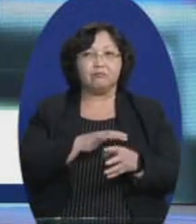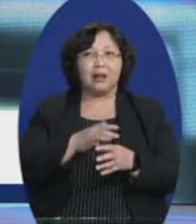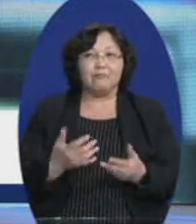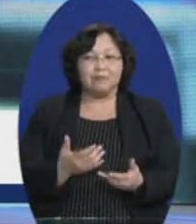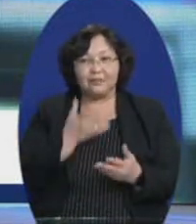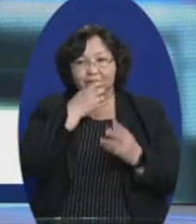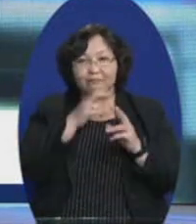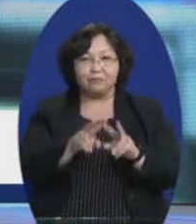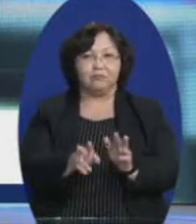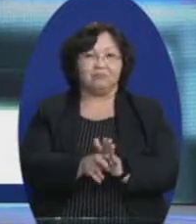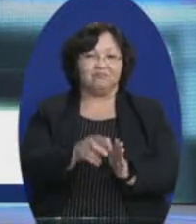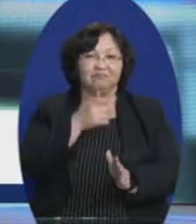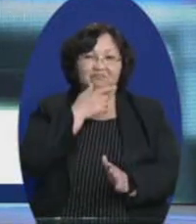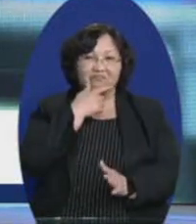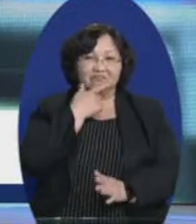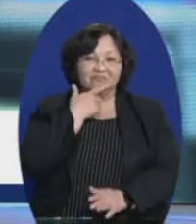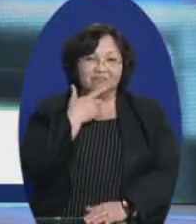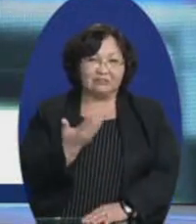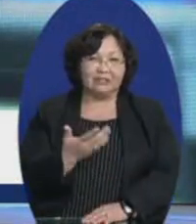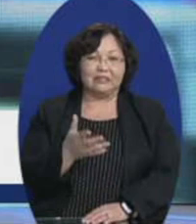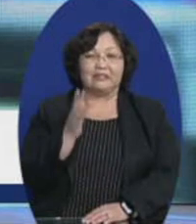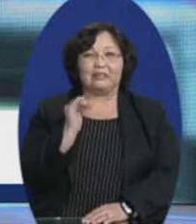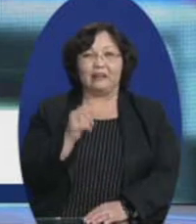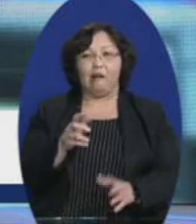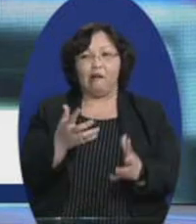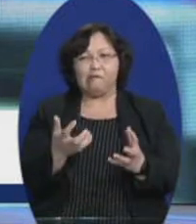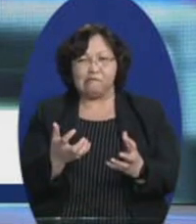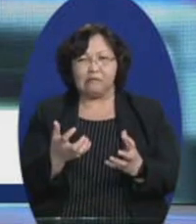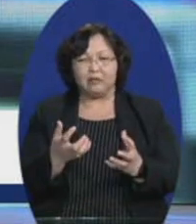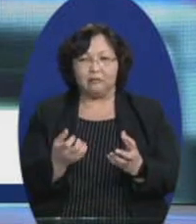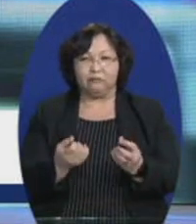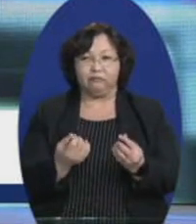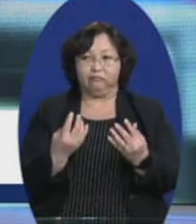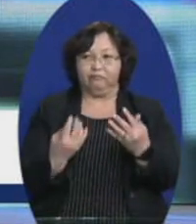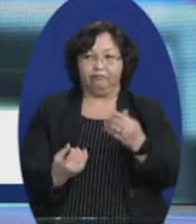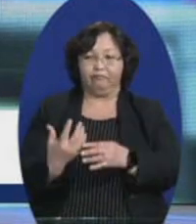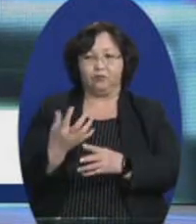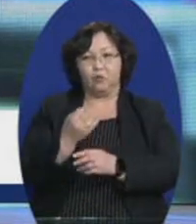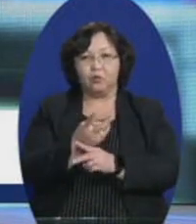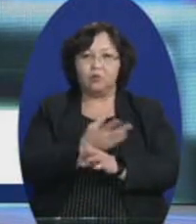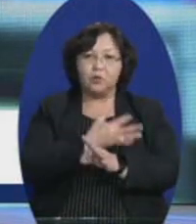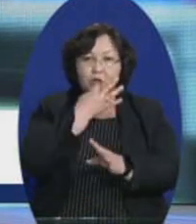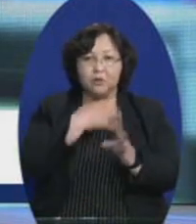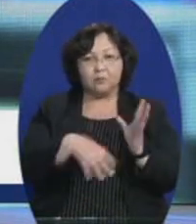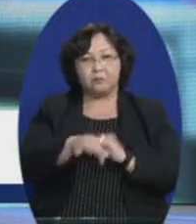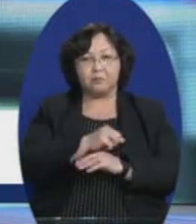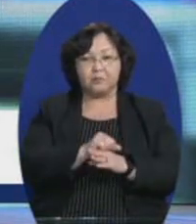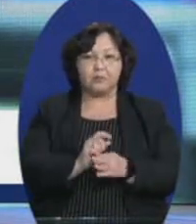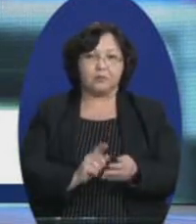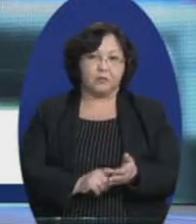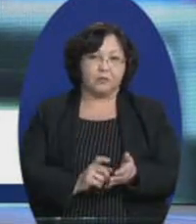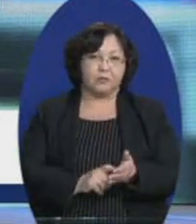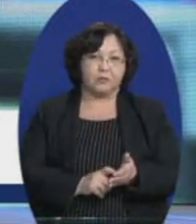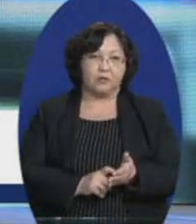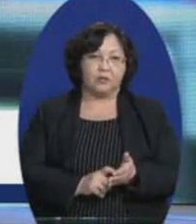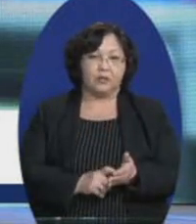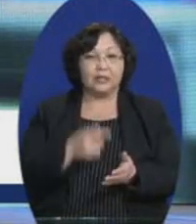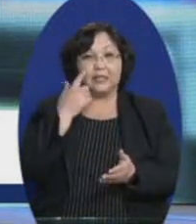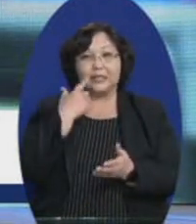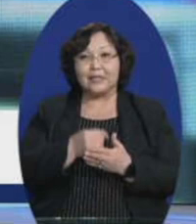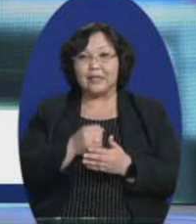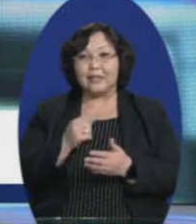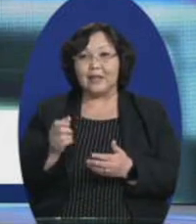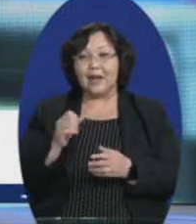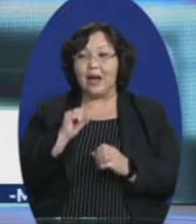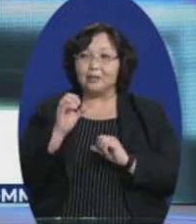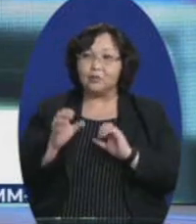Тиймээс бэлчээрийн талхагдлыг бууруулах, яралт арга хэмжээ авах, хууль эрхцээ орчныг бий болгох шаардлагатай гэж үзэж байна. Хуулийн төсөлд санал авах